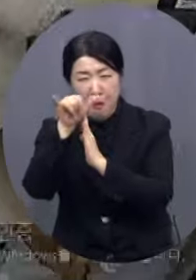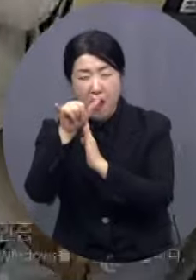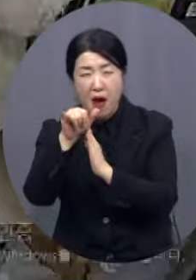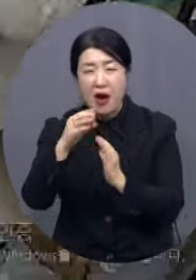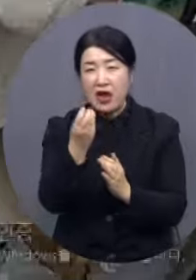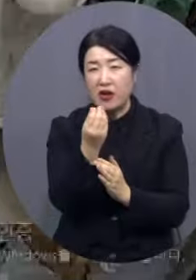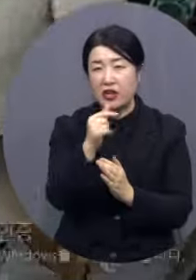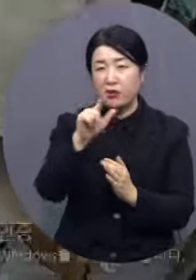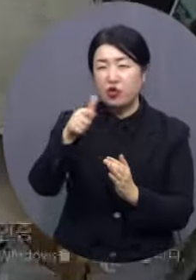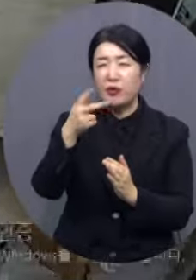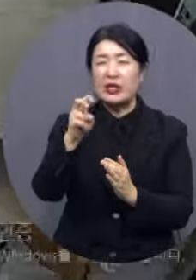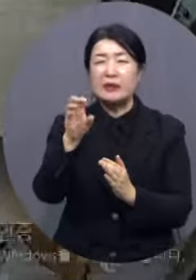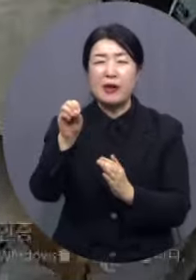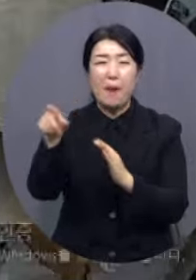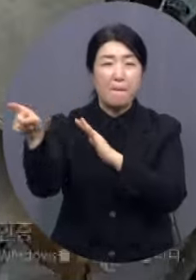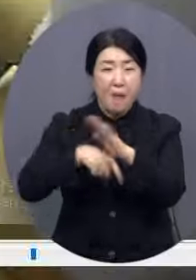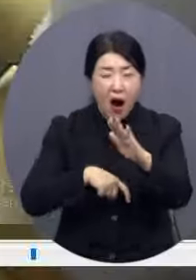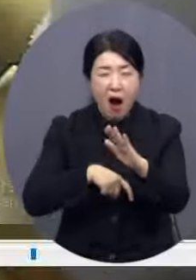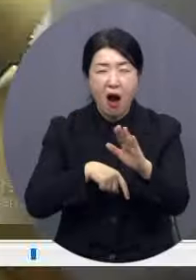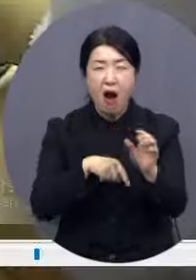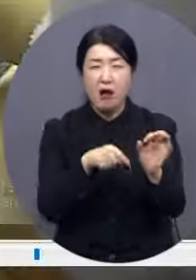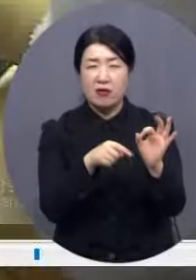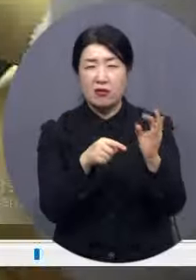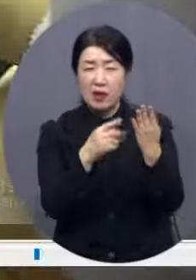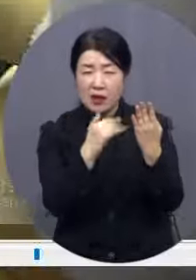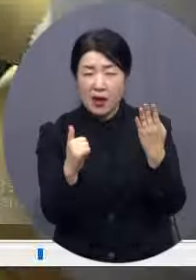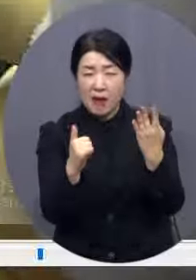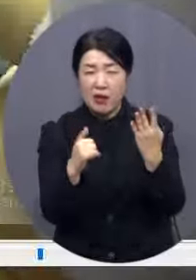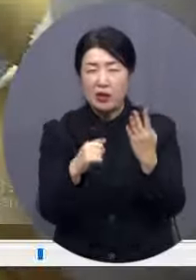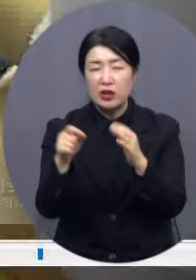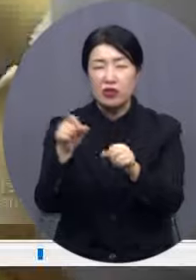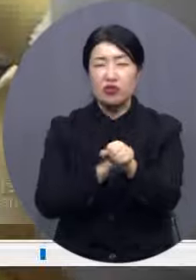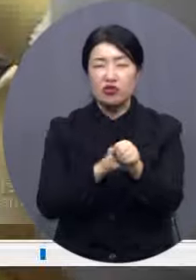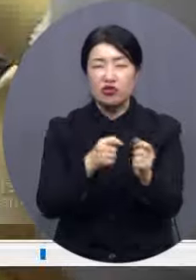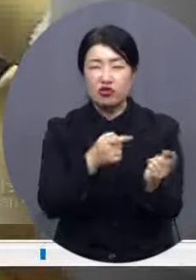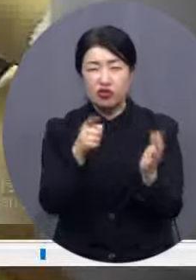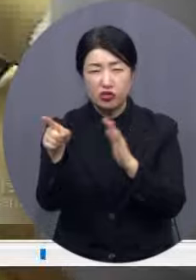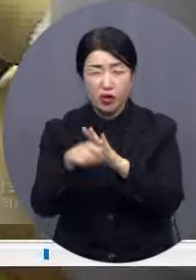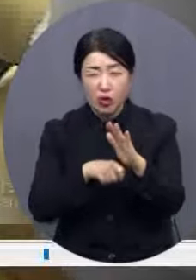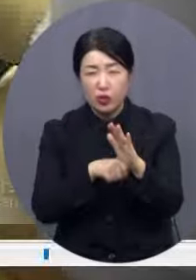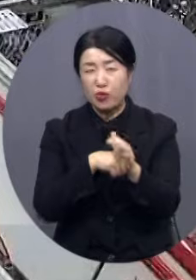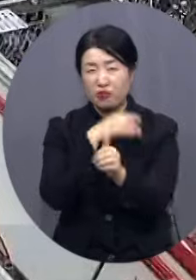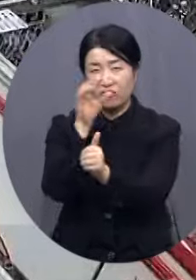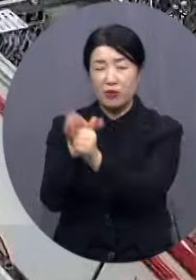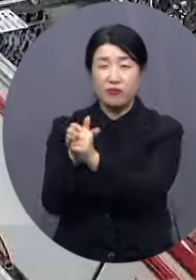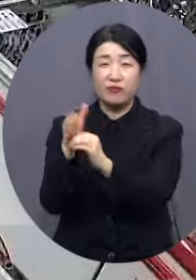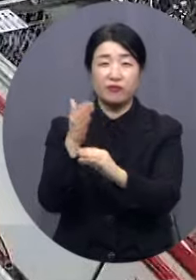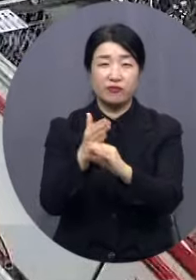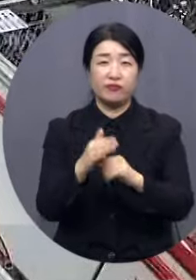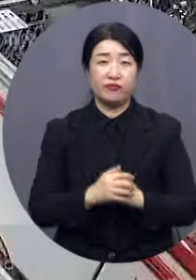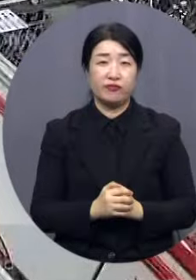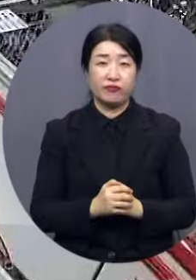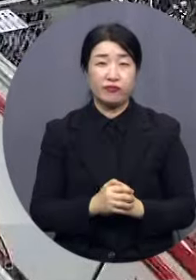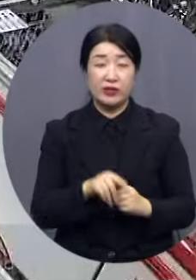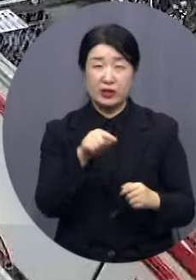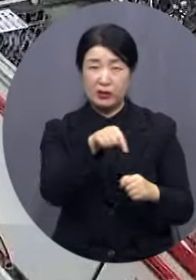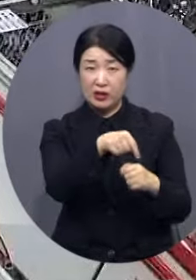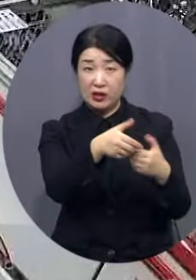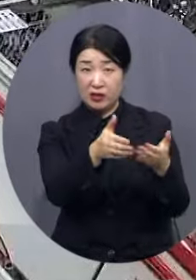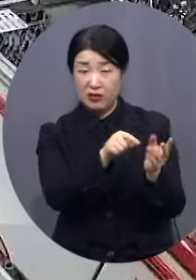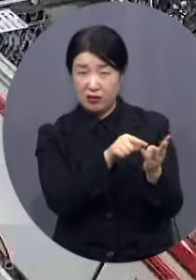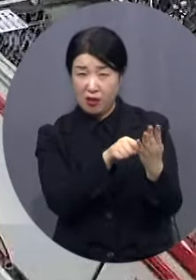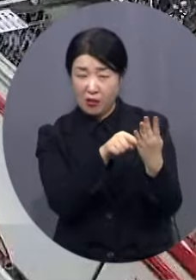620만 원을 훔친 10대 4명을 특수절도 혐의로 구속해 검찰에 넘겼습니다 이들은